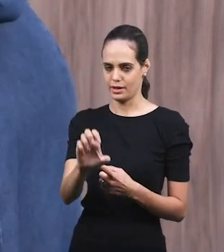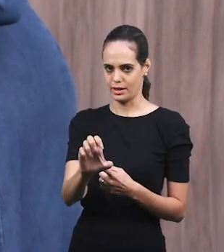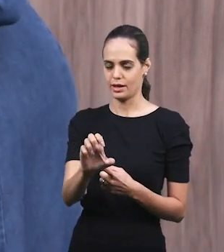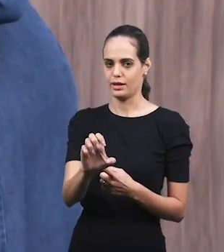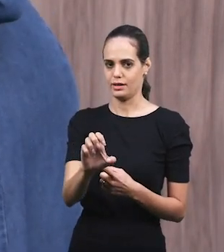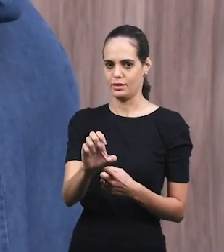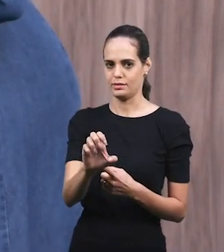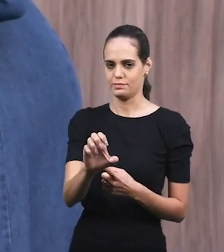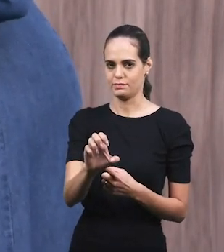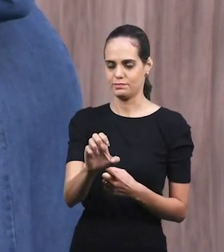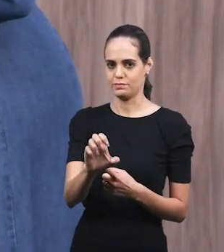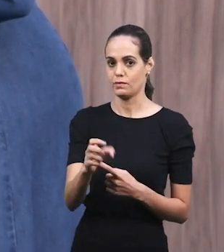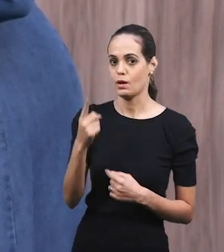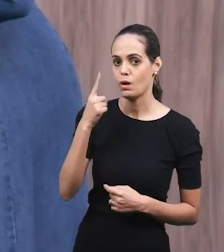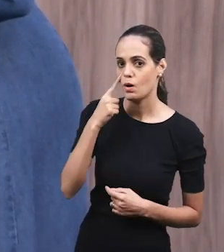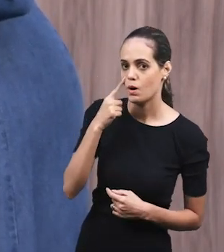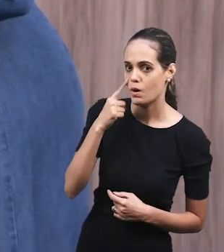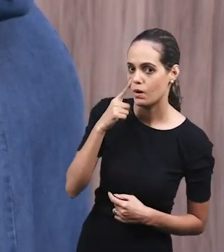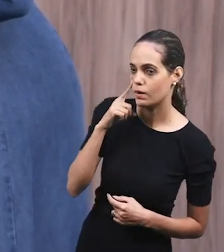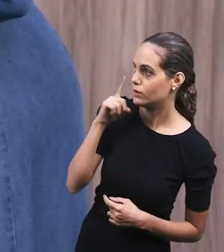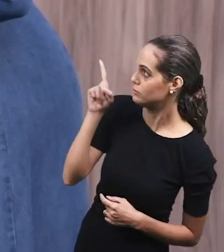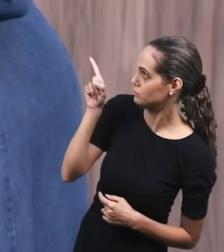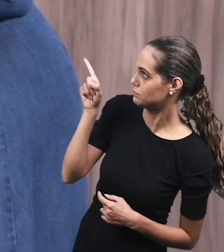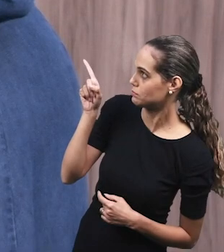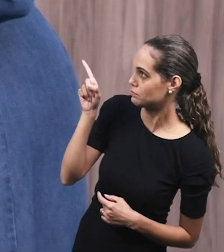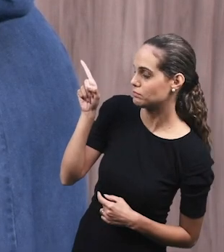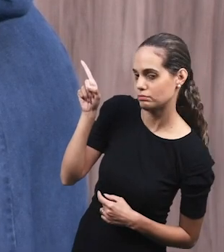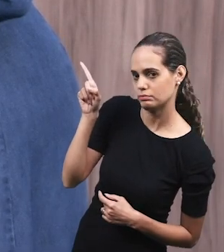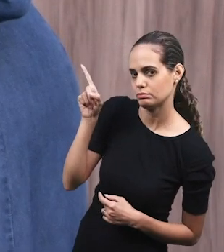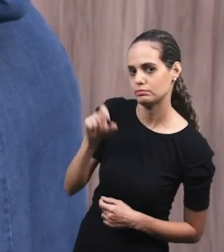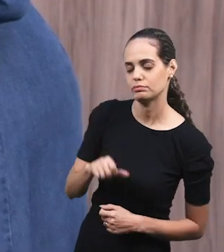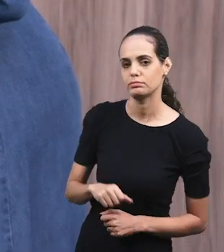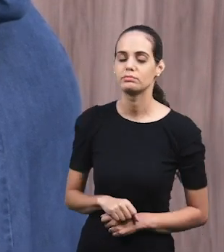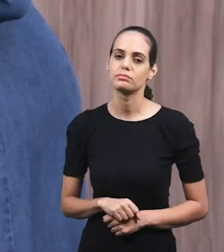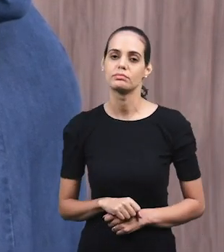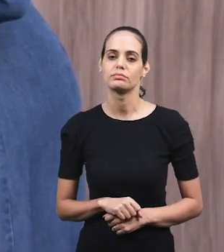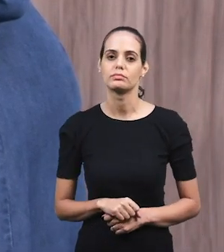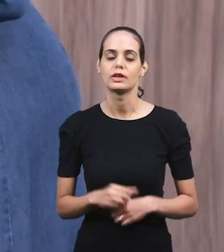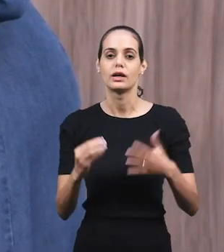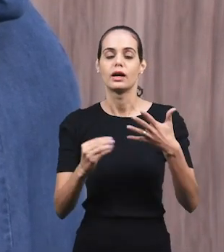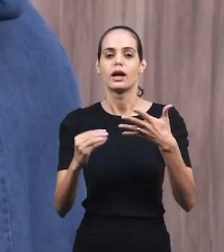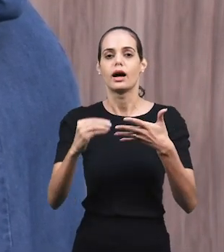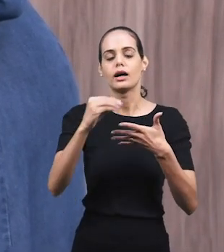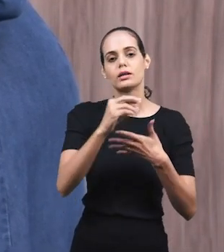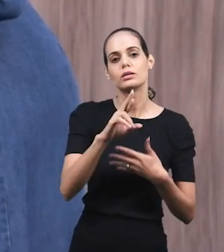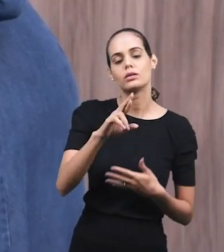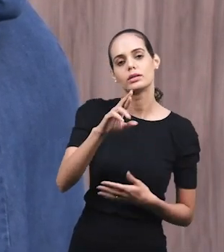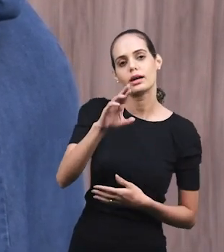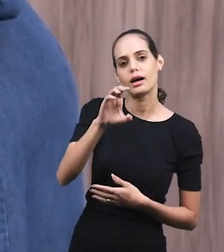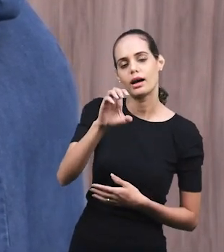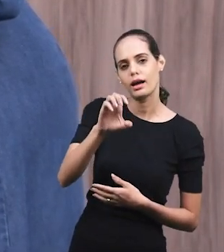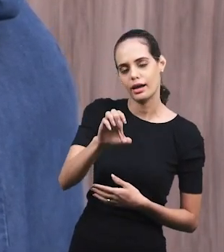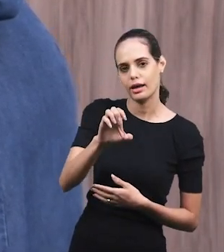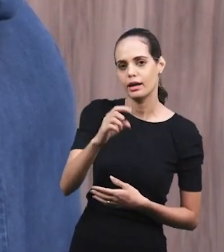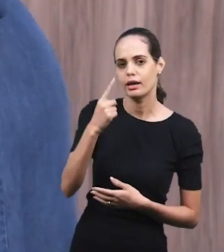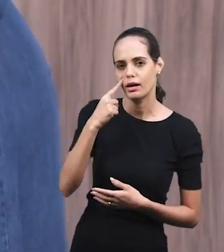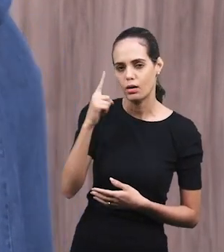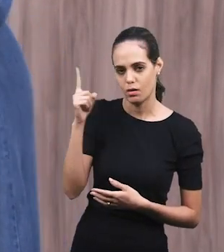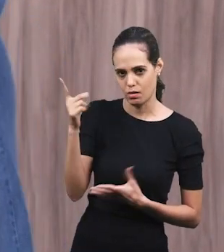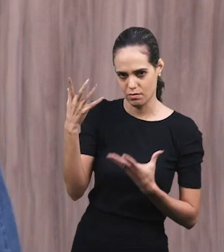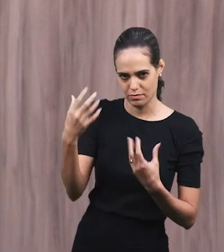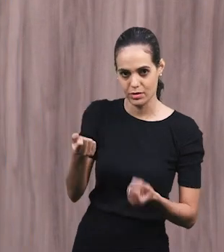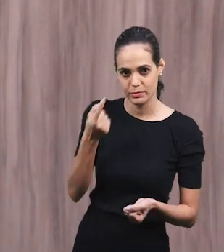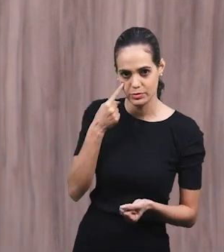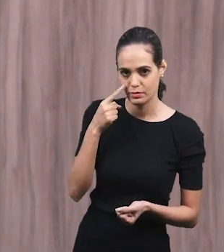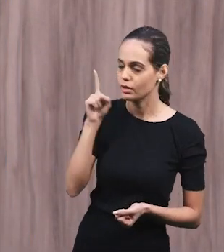Ré avec les 2 derniers trous ouverts et de la note Ré, un petit